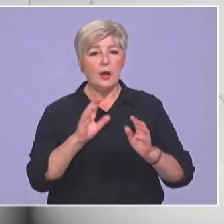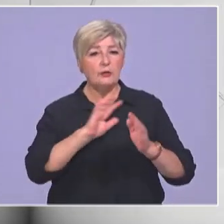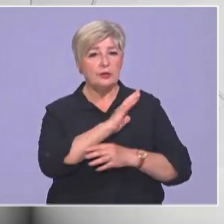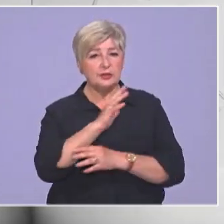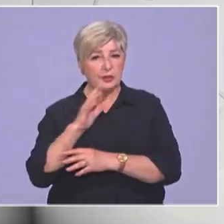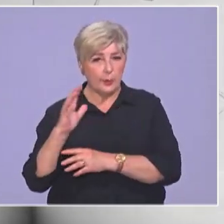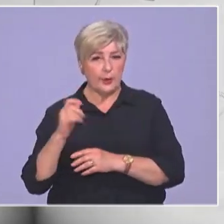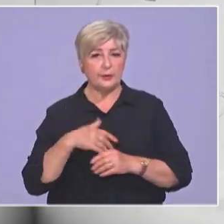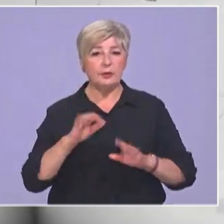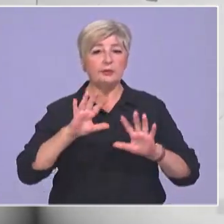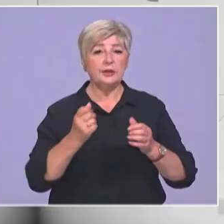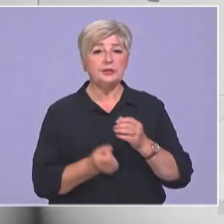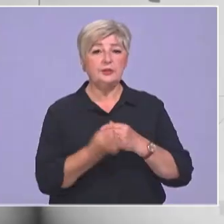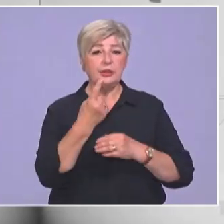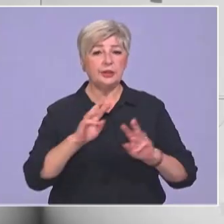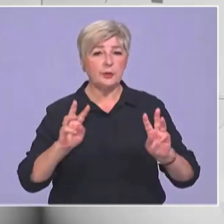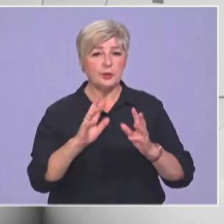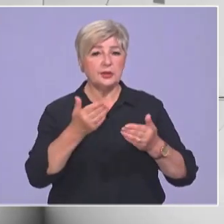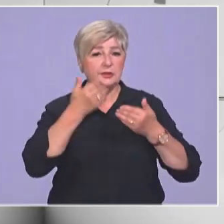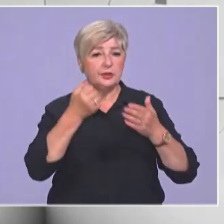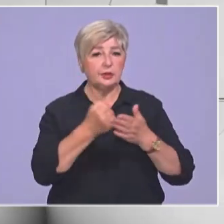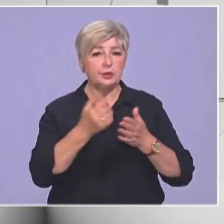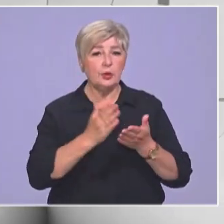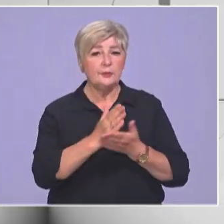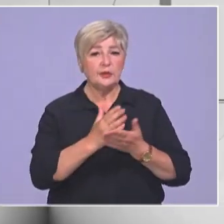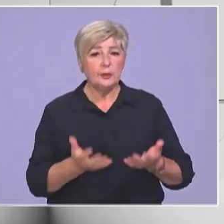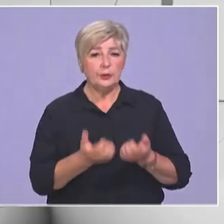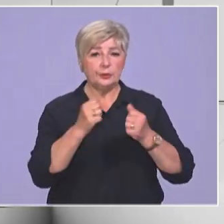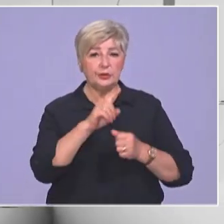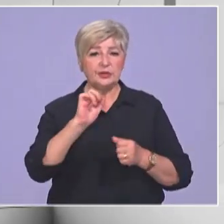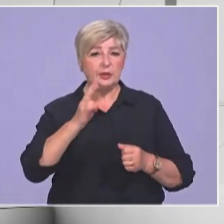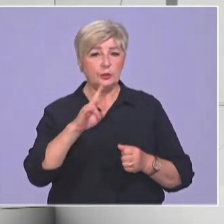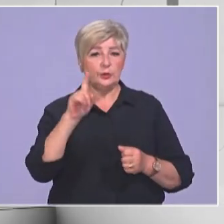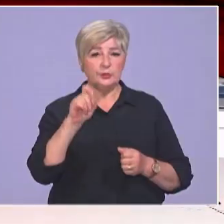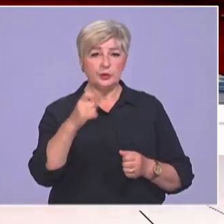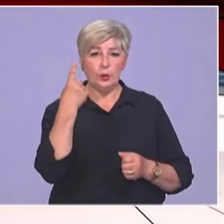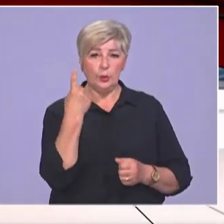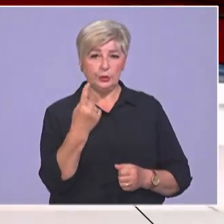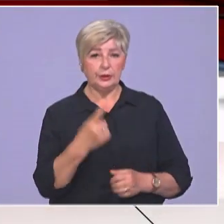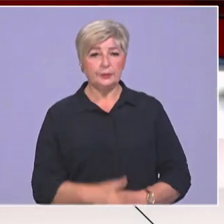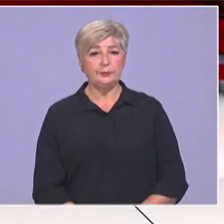разі виникнення пожежі звертайтесь до служби порятунку за номером 101.